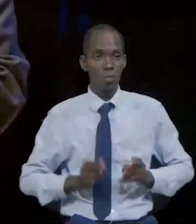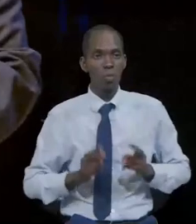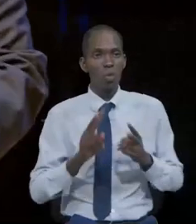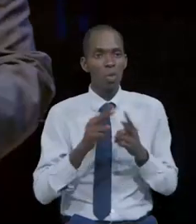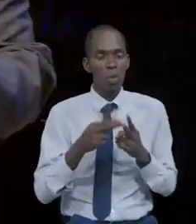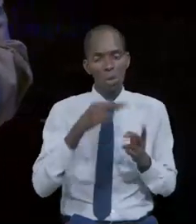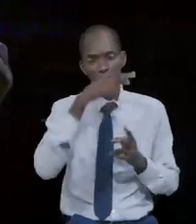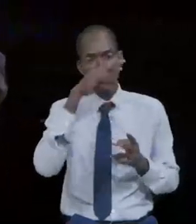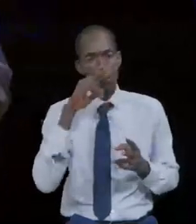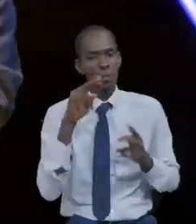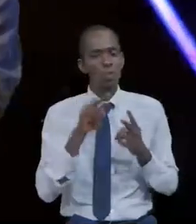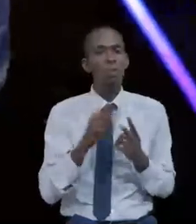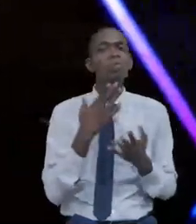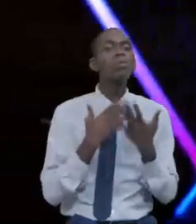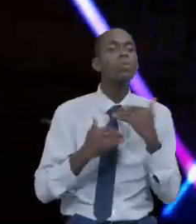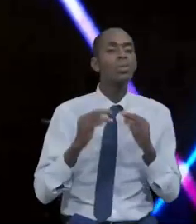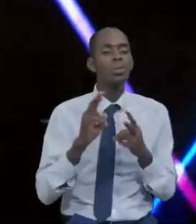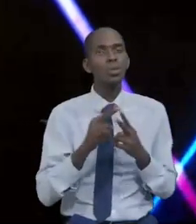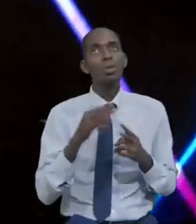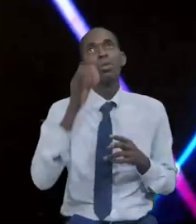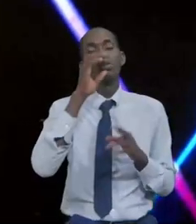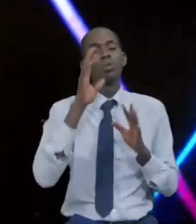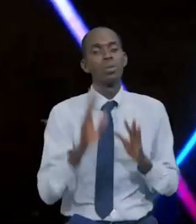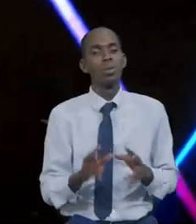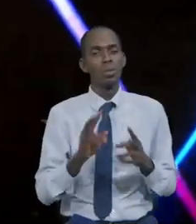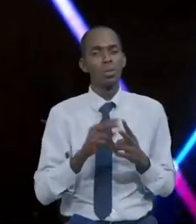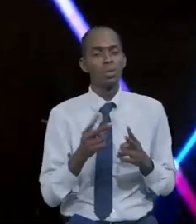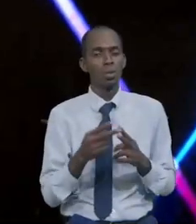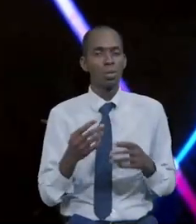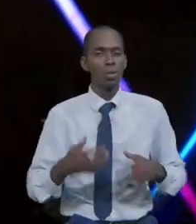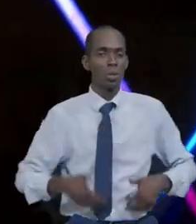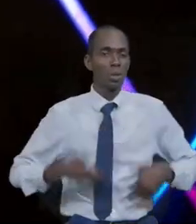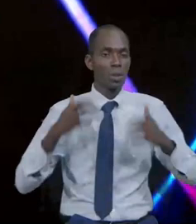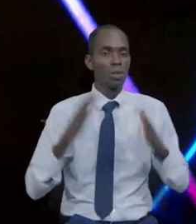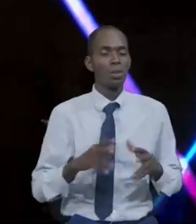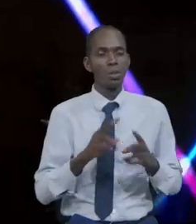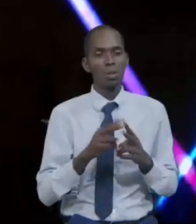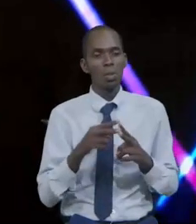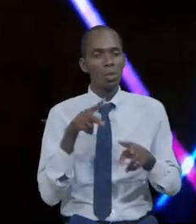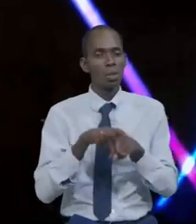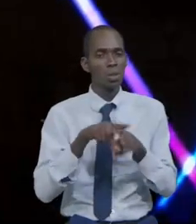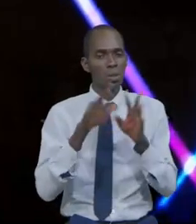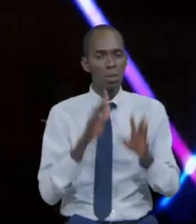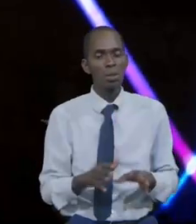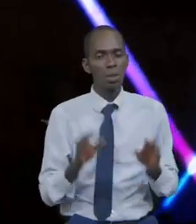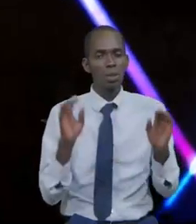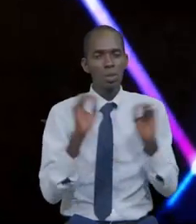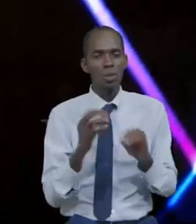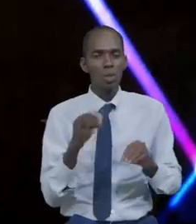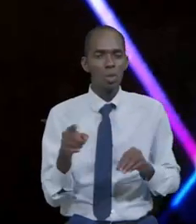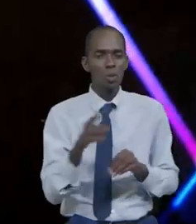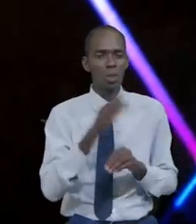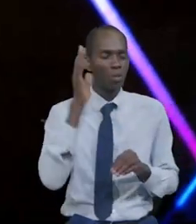ivrognes, ni les outrageux, ni les ravisseurs n'hériteront le royaume de